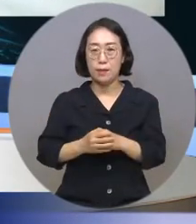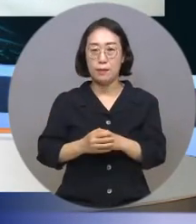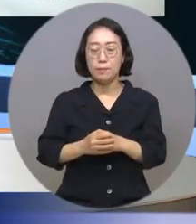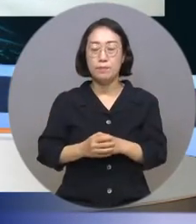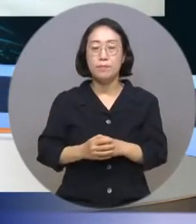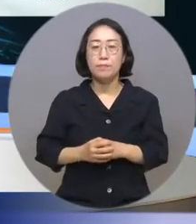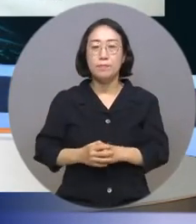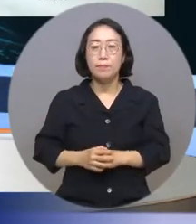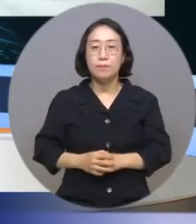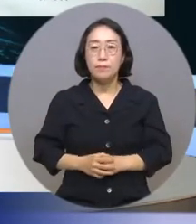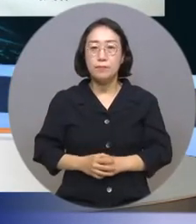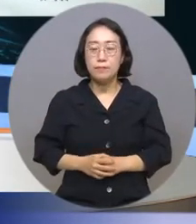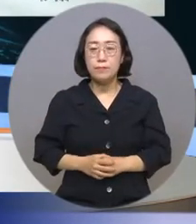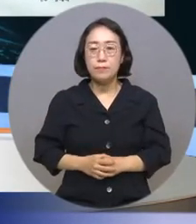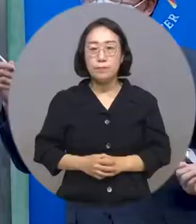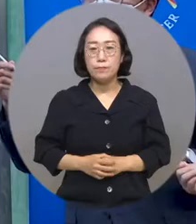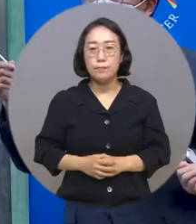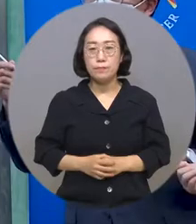기자가 보도합니다.